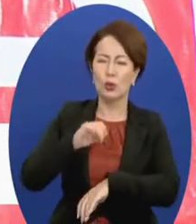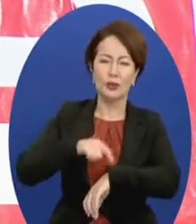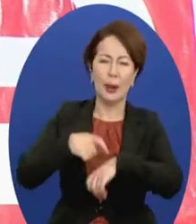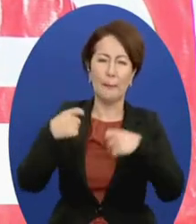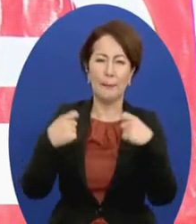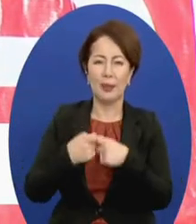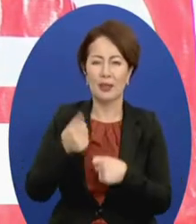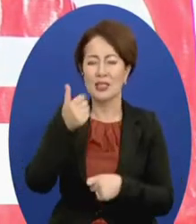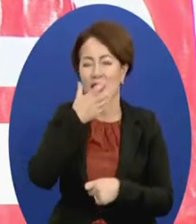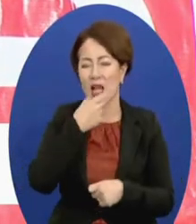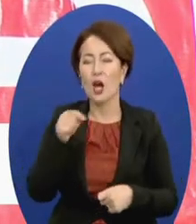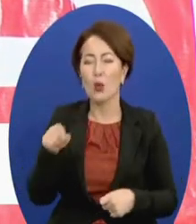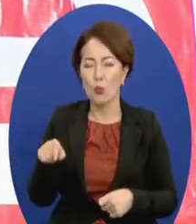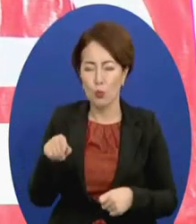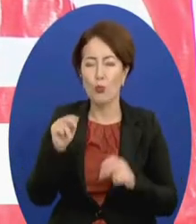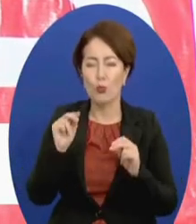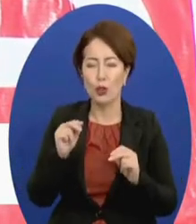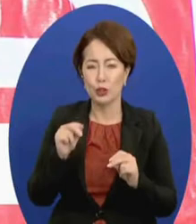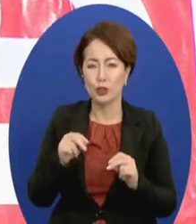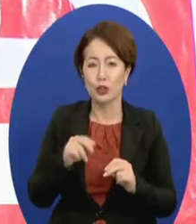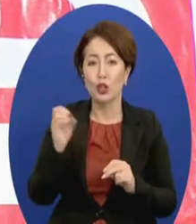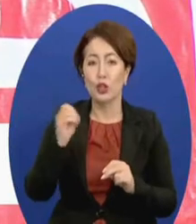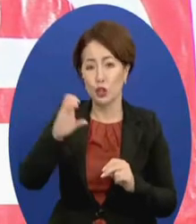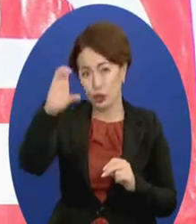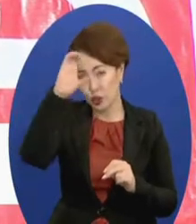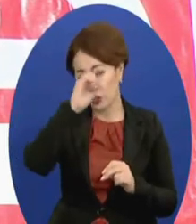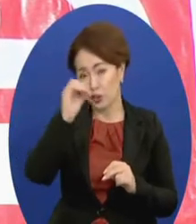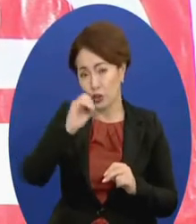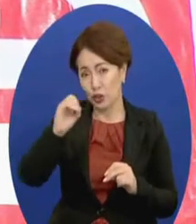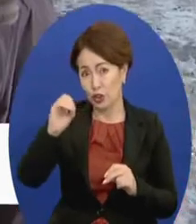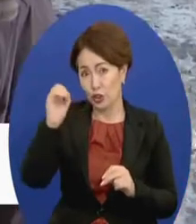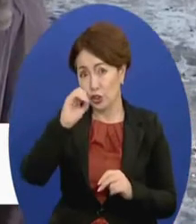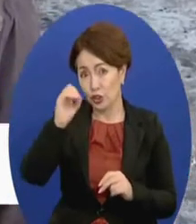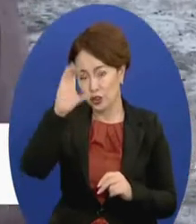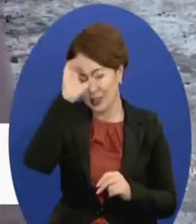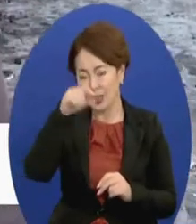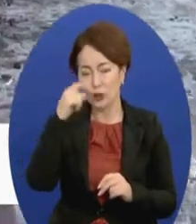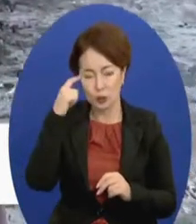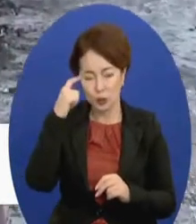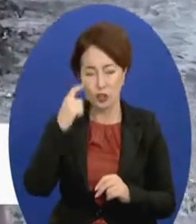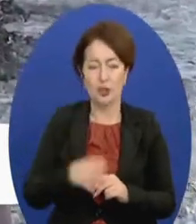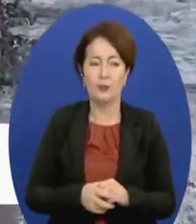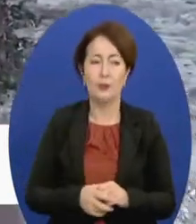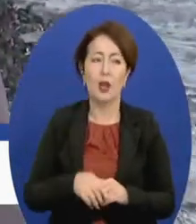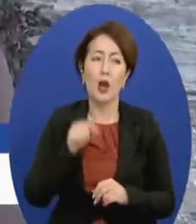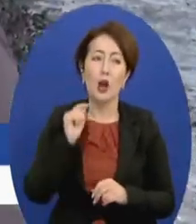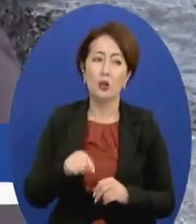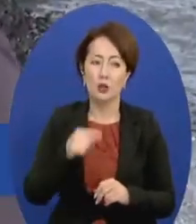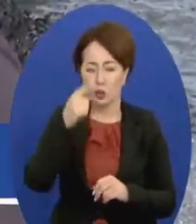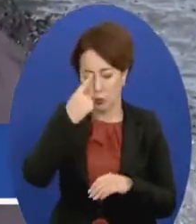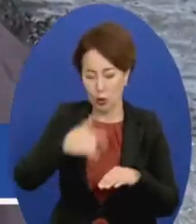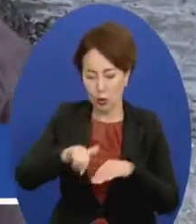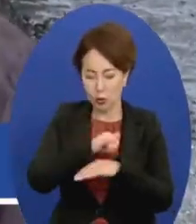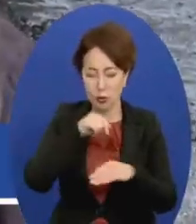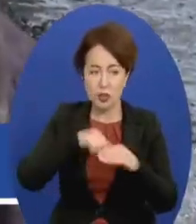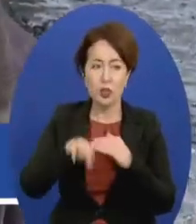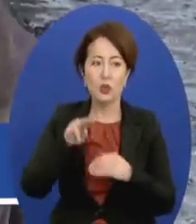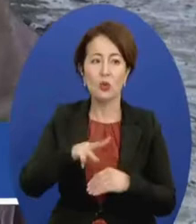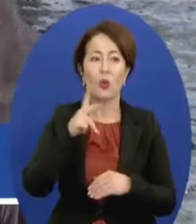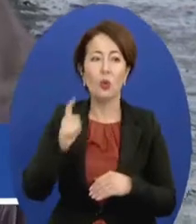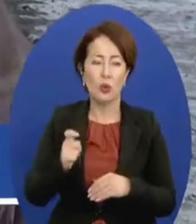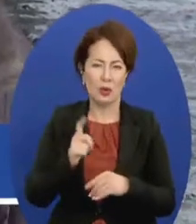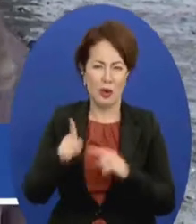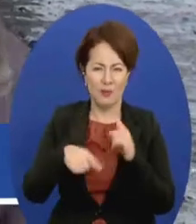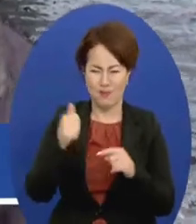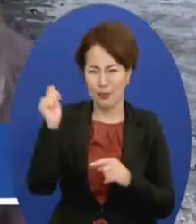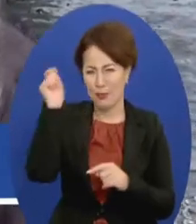сайхан үйл явдал болж байна гэж би ерөнхий сайдын хувьд бодож байна. За өнөөдөр бол Монгол улсын түүхэнд бас үнэхээр баяр үйл явдал болж